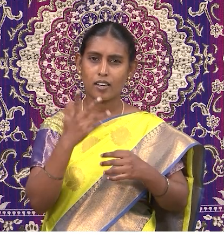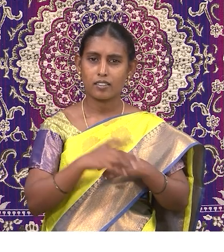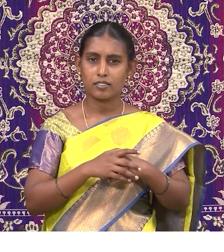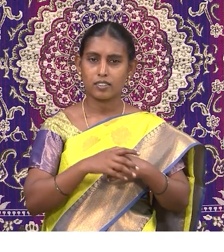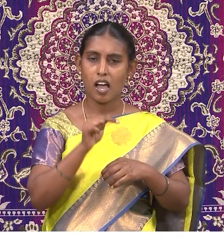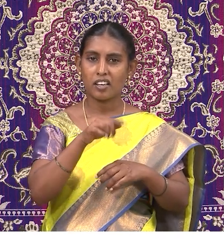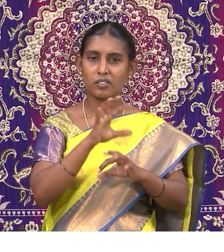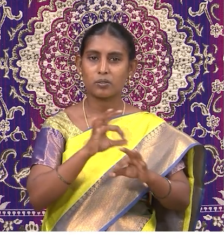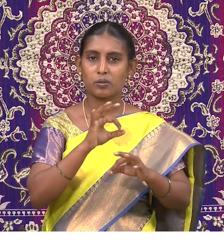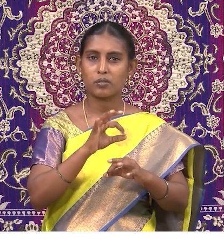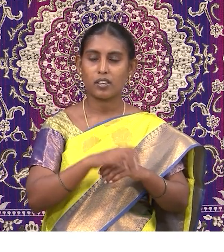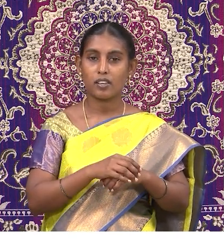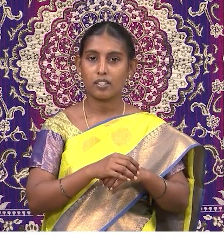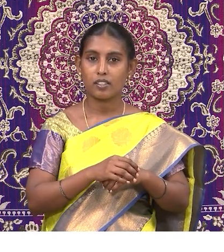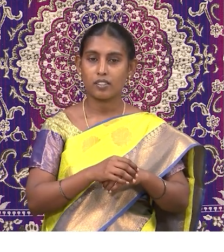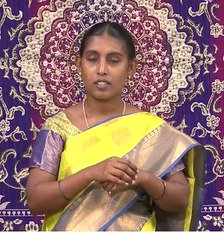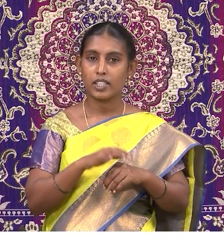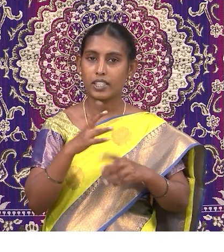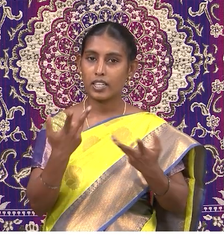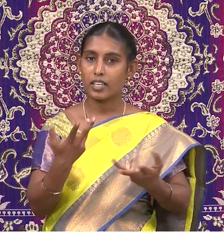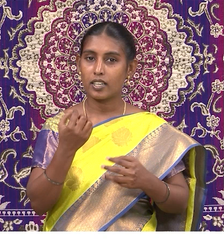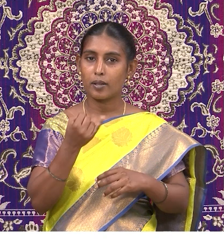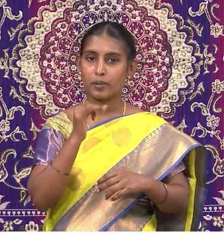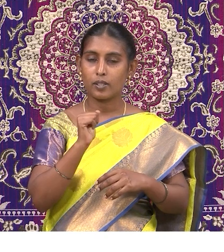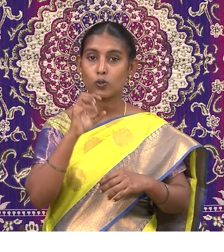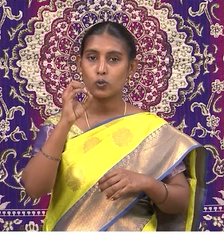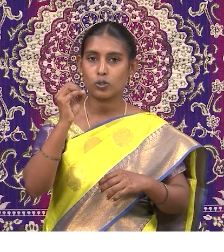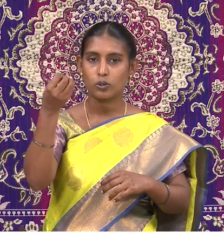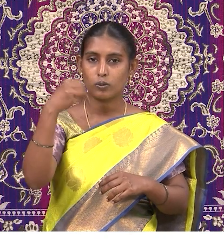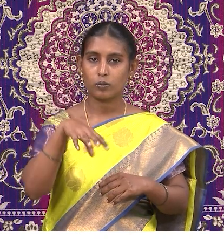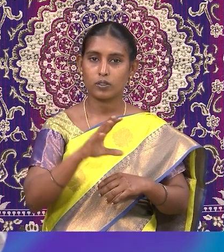அங்கே மாலி உறுப்பு இல்லை. அப்போ மாலி உறுப்பு இல்லைன்னா நம்ம என்ன பண்ணணும்? பூச்சியாம்.